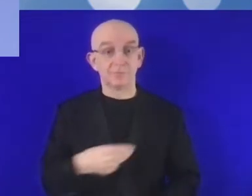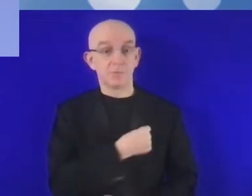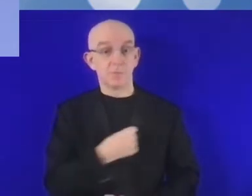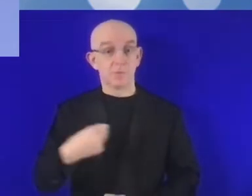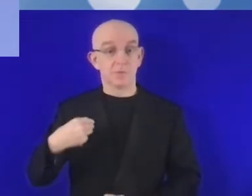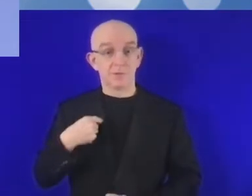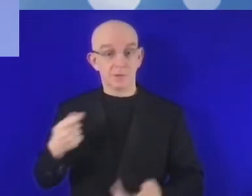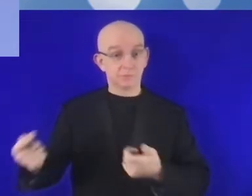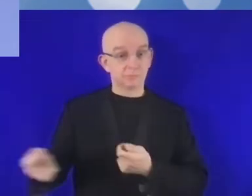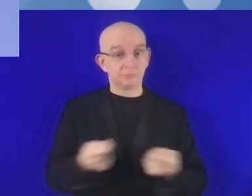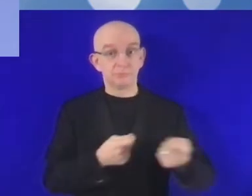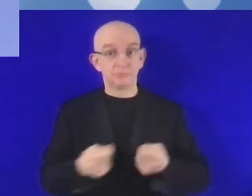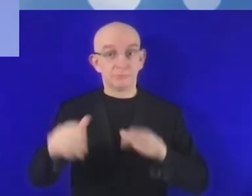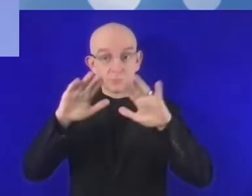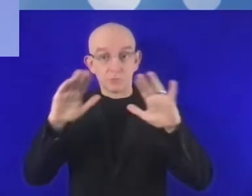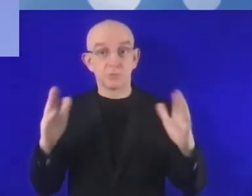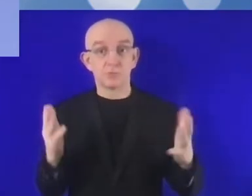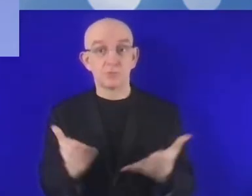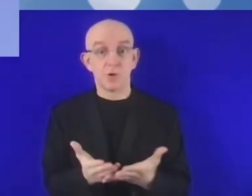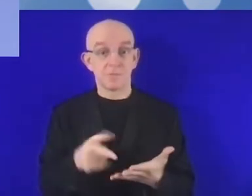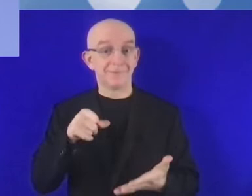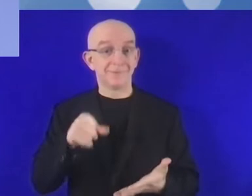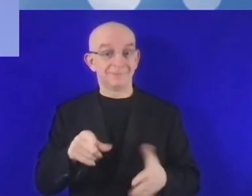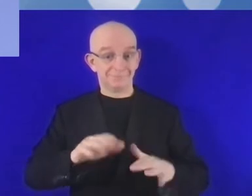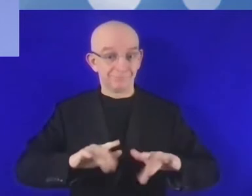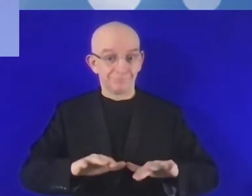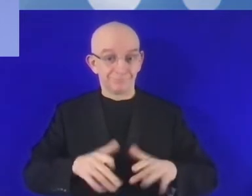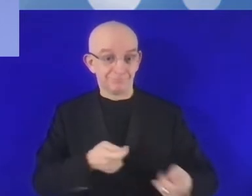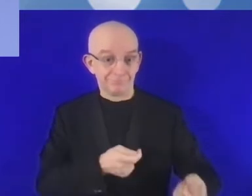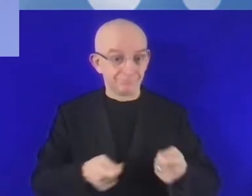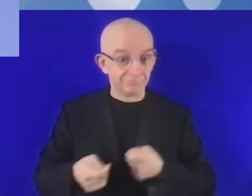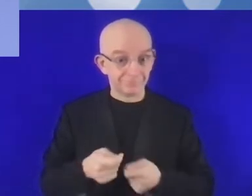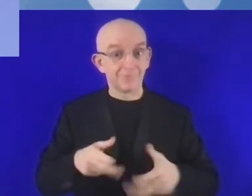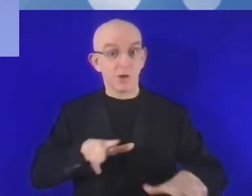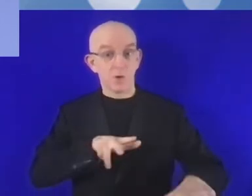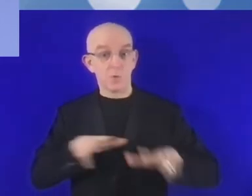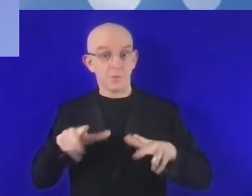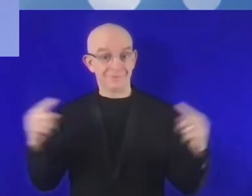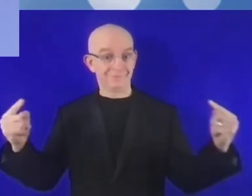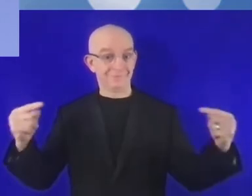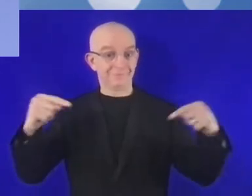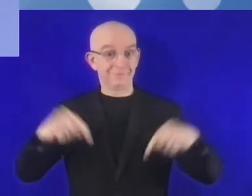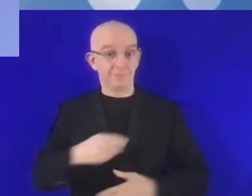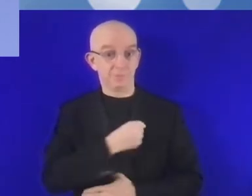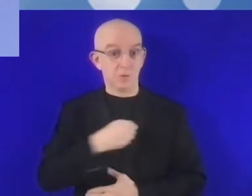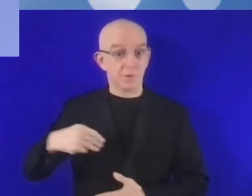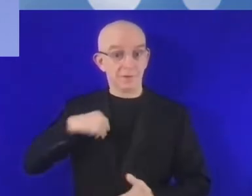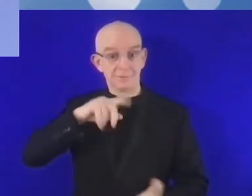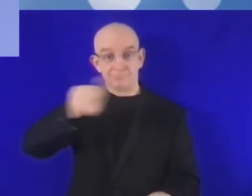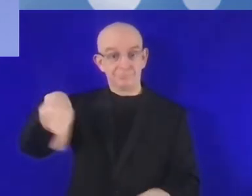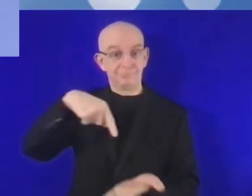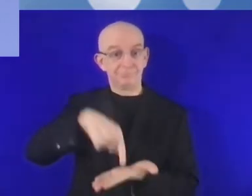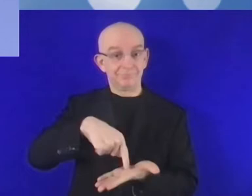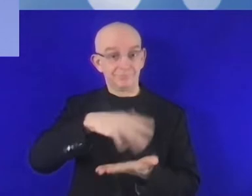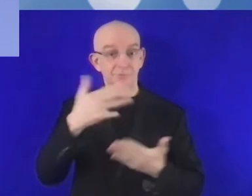مهما. للمرة الأولى في التاريخ نلتقي هنا على القمة العالمية للإنترنت في